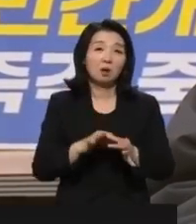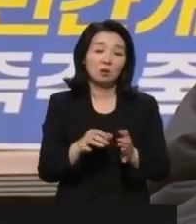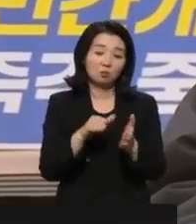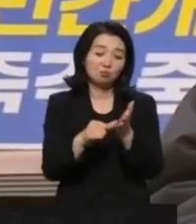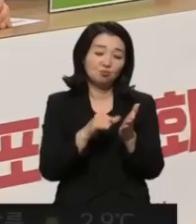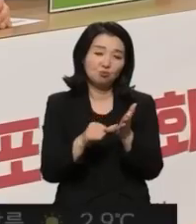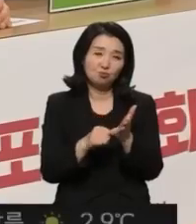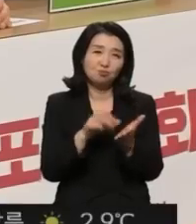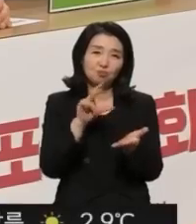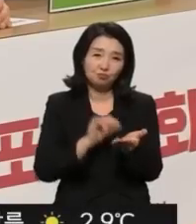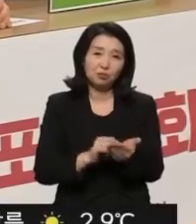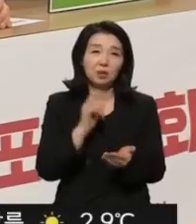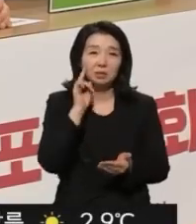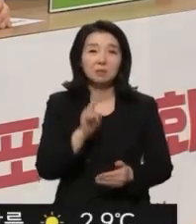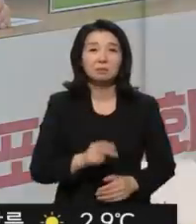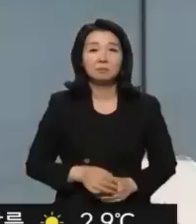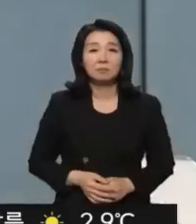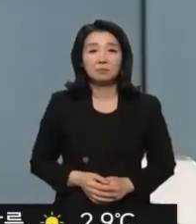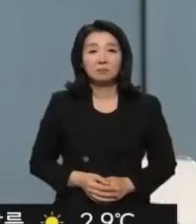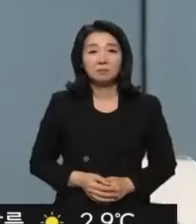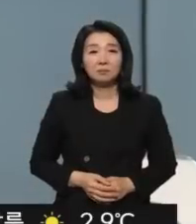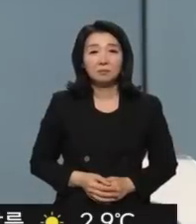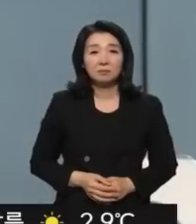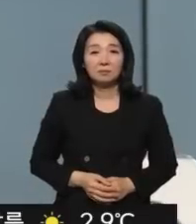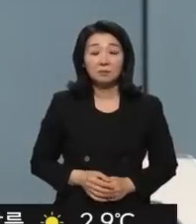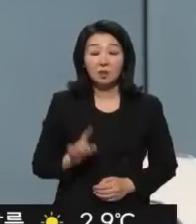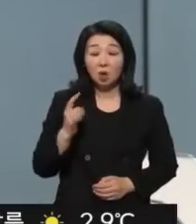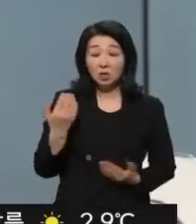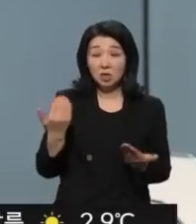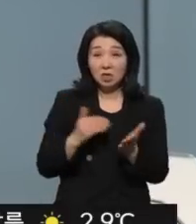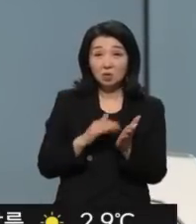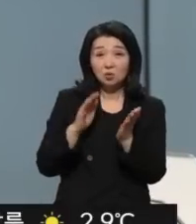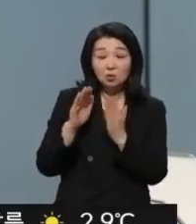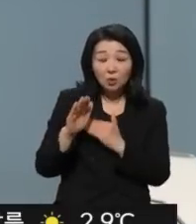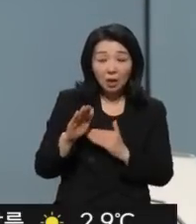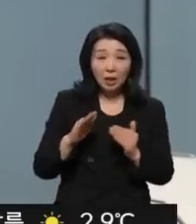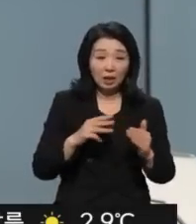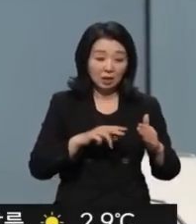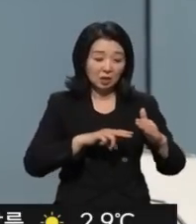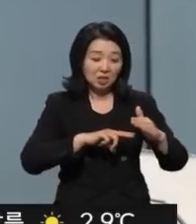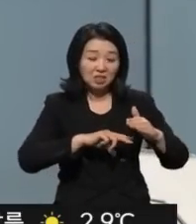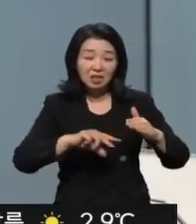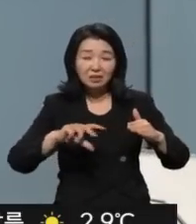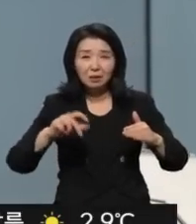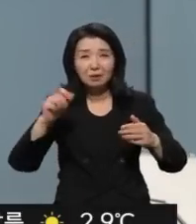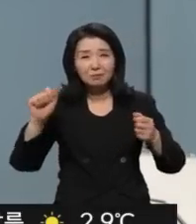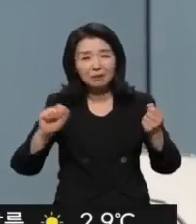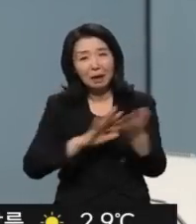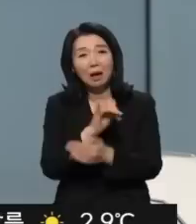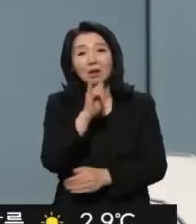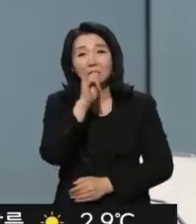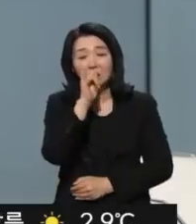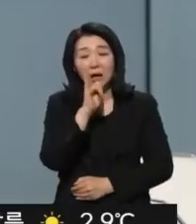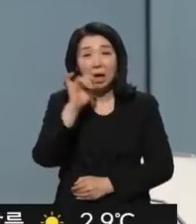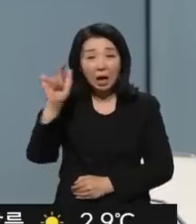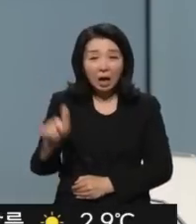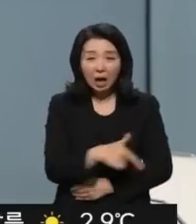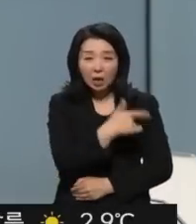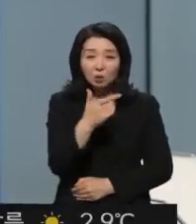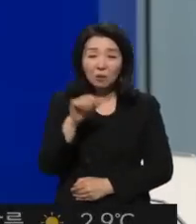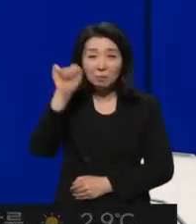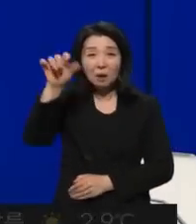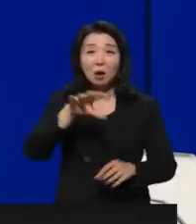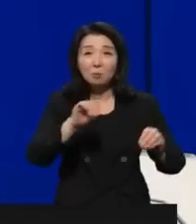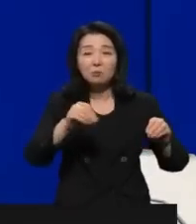대란이 더 가중될 것으로 보입니다. 어제 퇴근길에 서울 지하철이 정말 난리였죠. 다행히 이제 하루 만에 파업이 멈췄기 때문에 다행이었는데